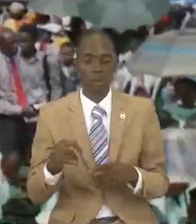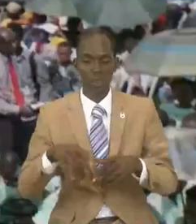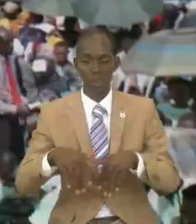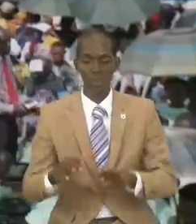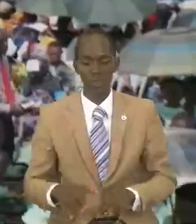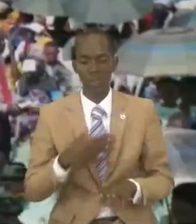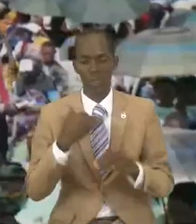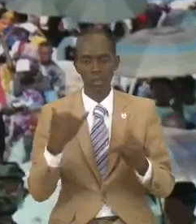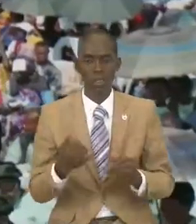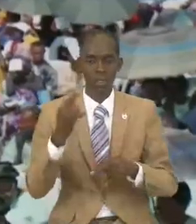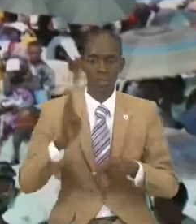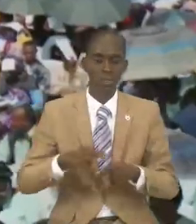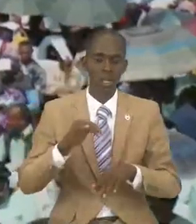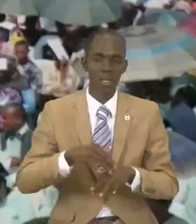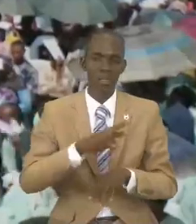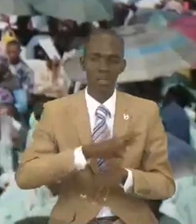du tombeau